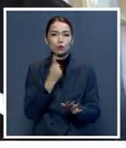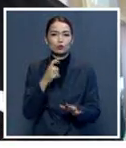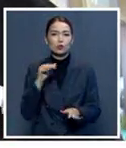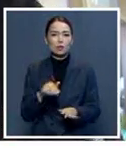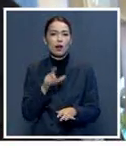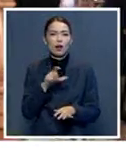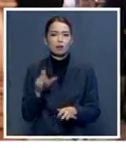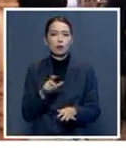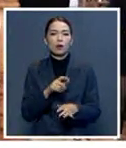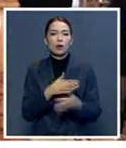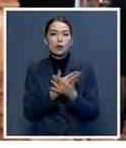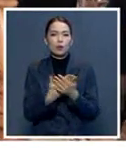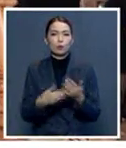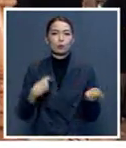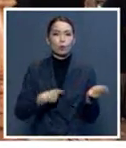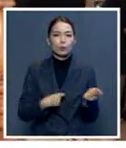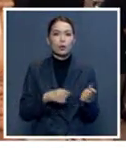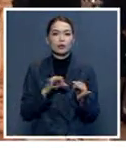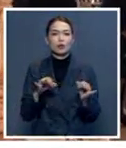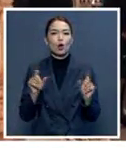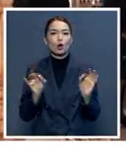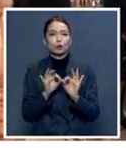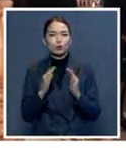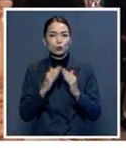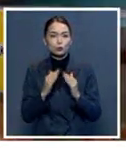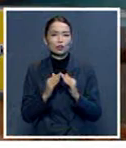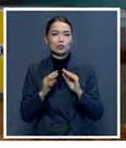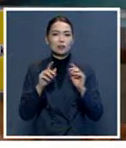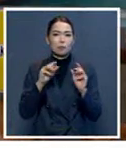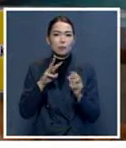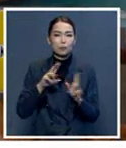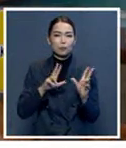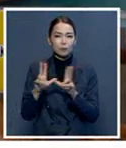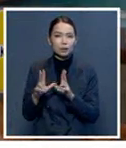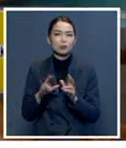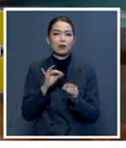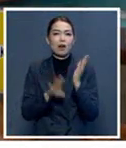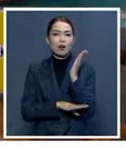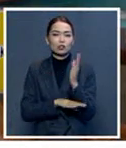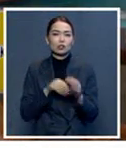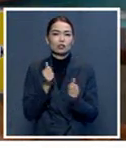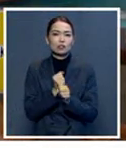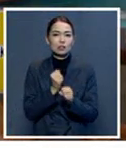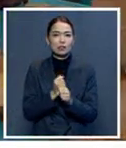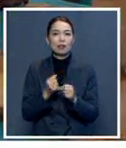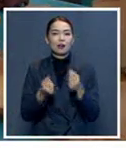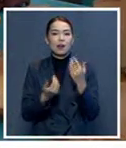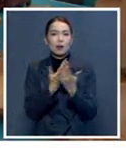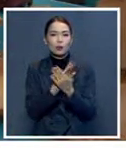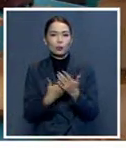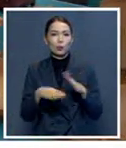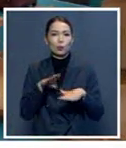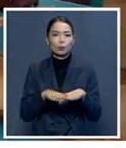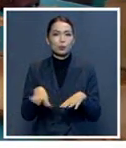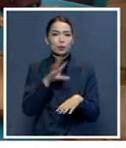қойылды. Домбыра, үй жиһаздары, шахмат тақтасы мен ағаштан ойып жасалған түрлі бұйымдар бар. Олардың барлығы қайырымдылыққа жолданып